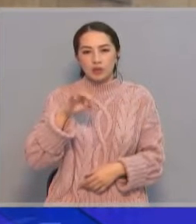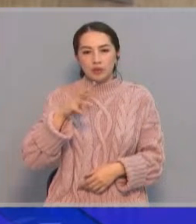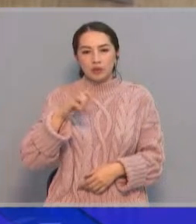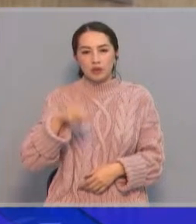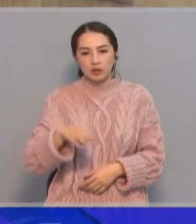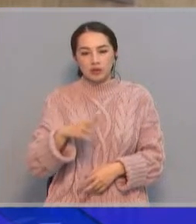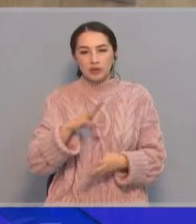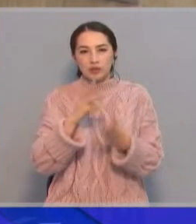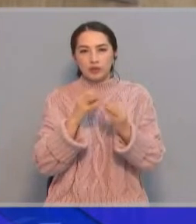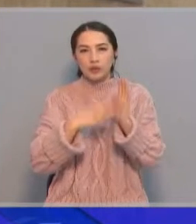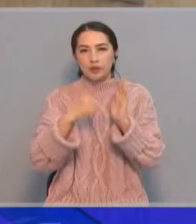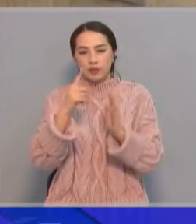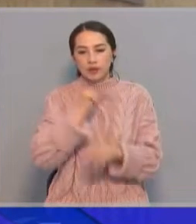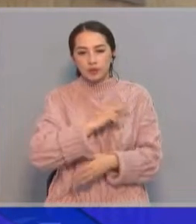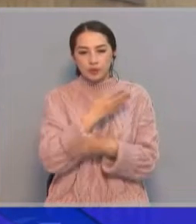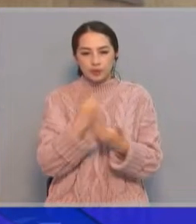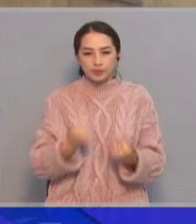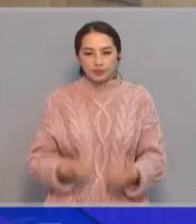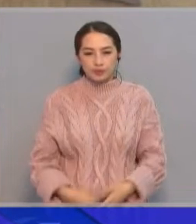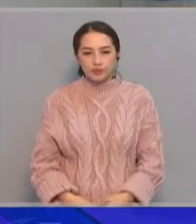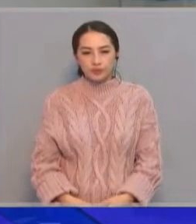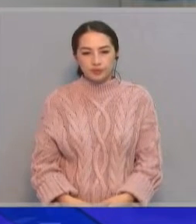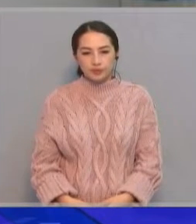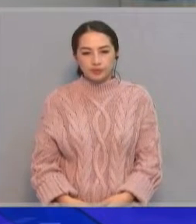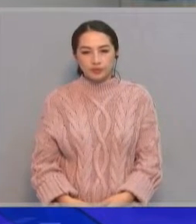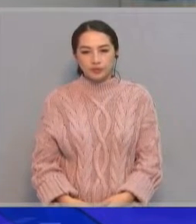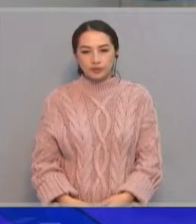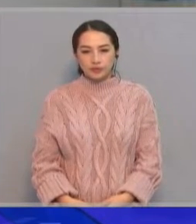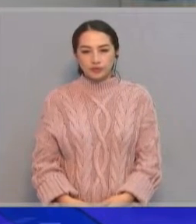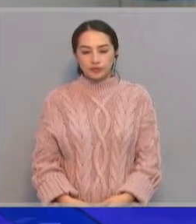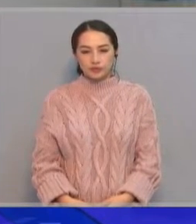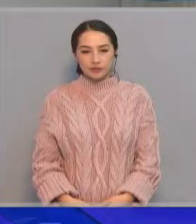а также 91 безработный.